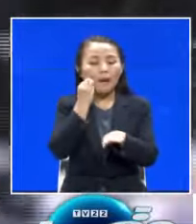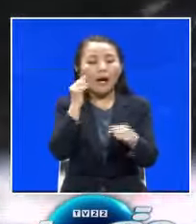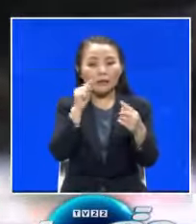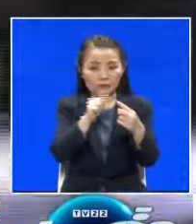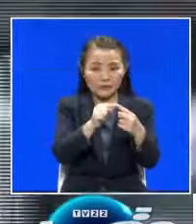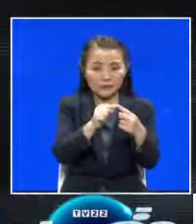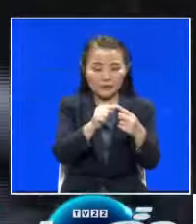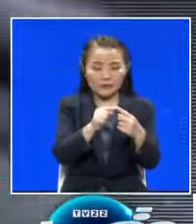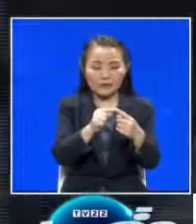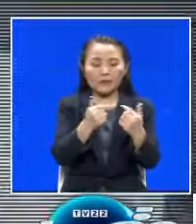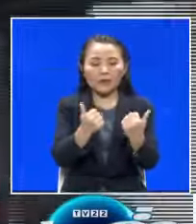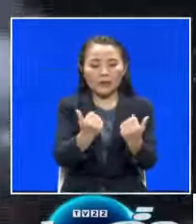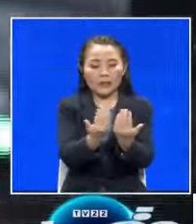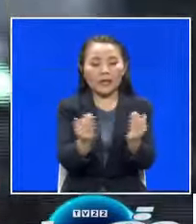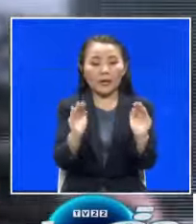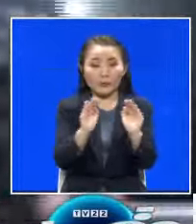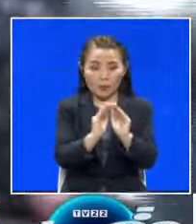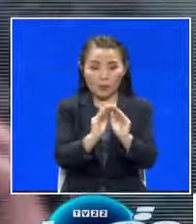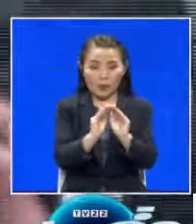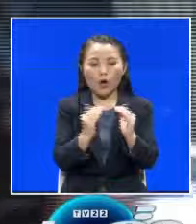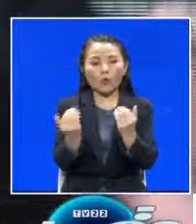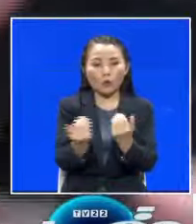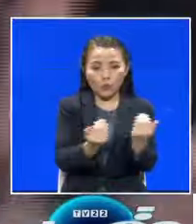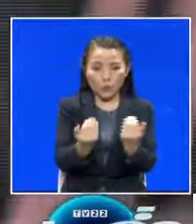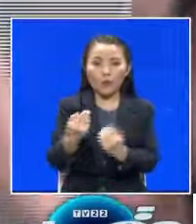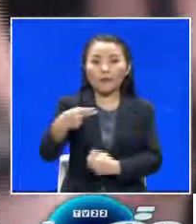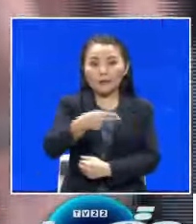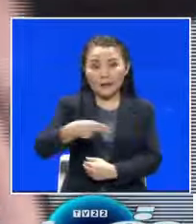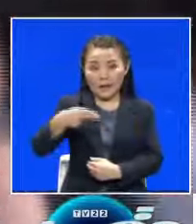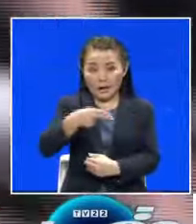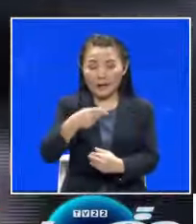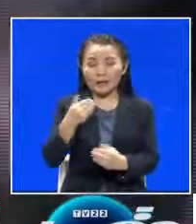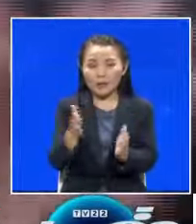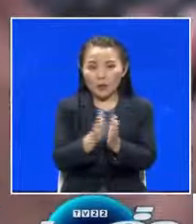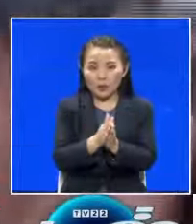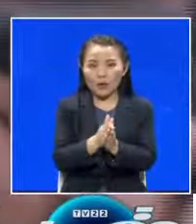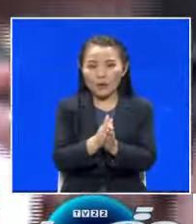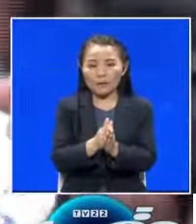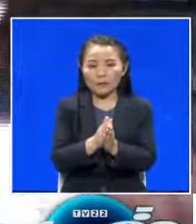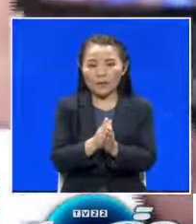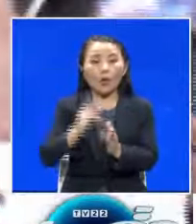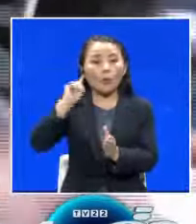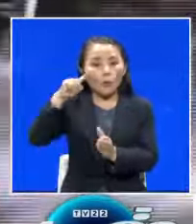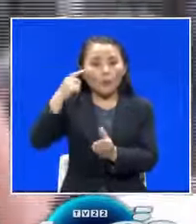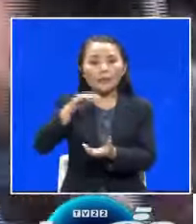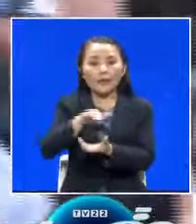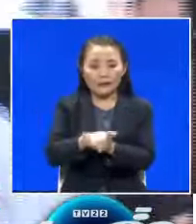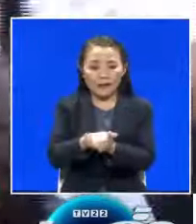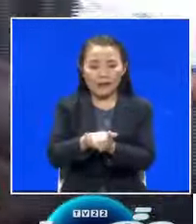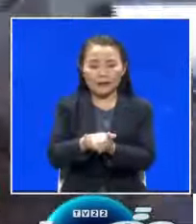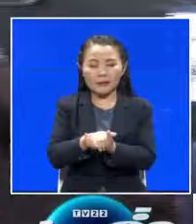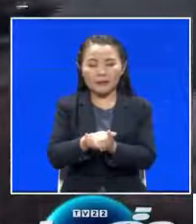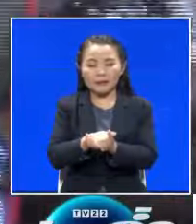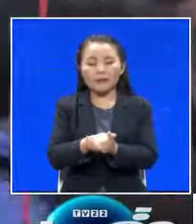นายกทักษิณใช้เวลากับครอบครัวนะคะทั้งลูกๆทั้งหลานๆรวมไปถึงคุณหญิงพจมานดามาพ